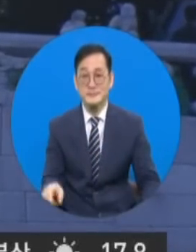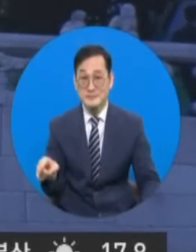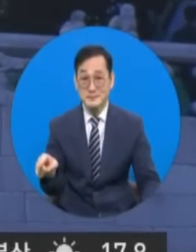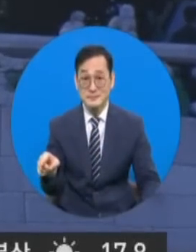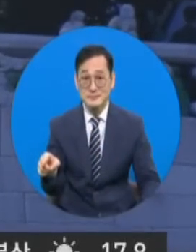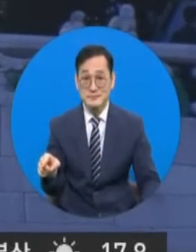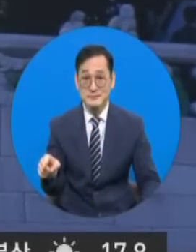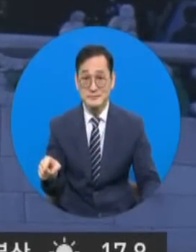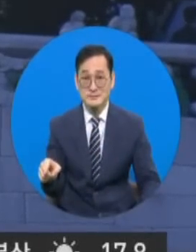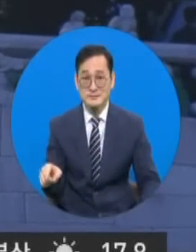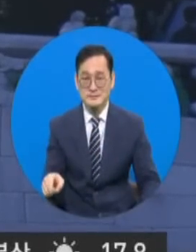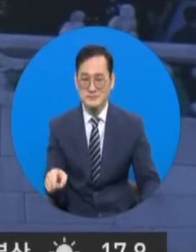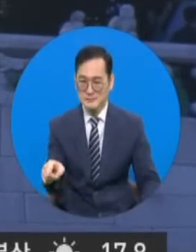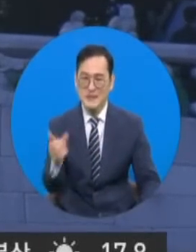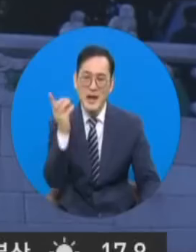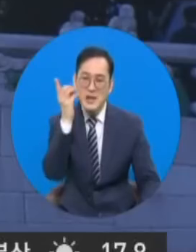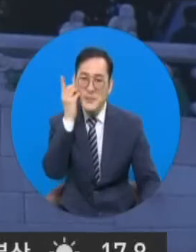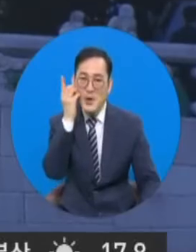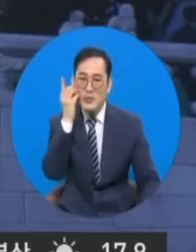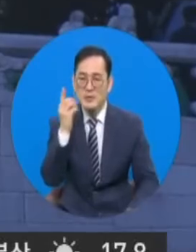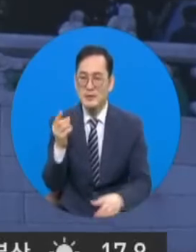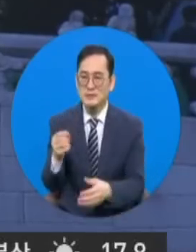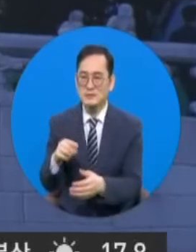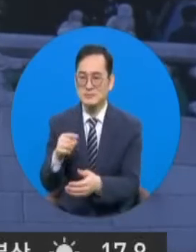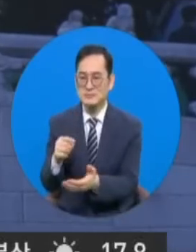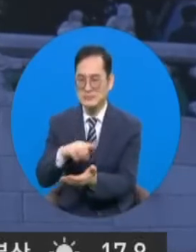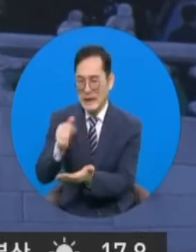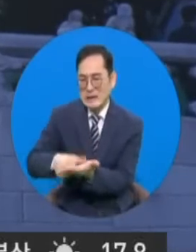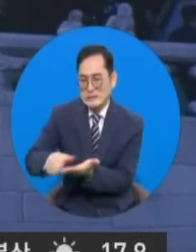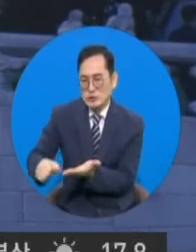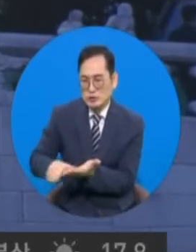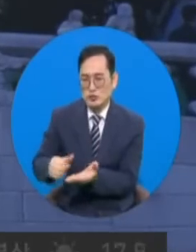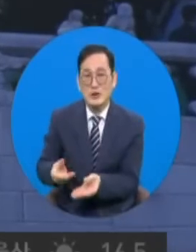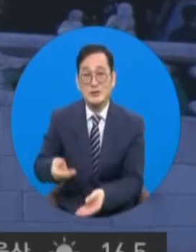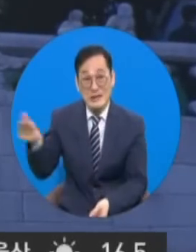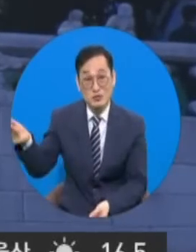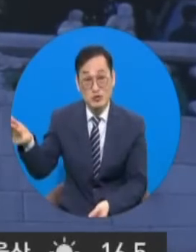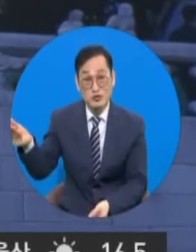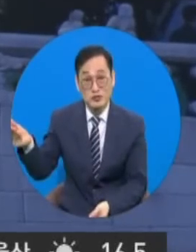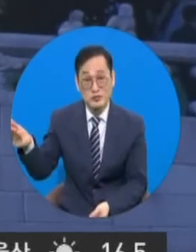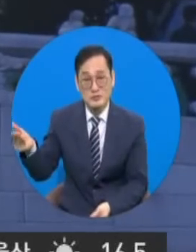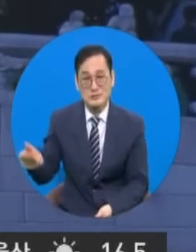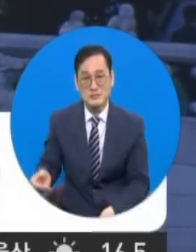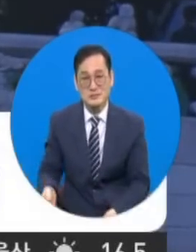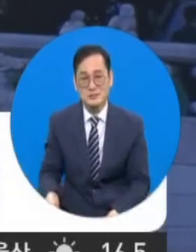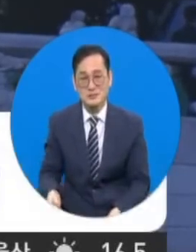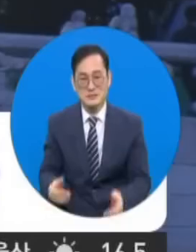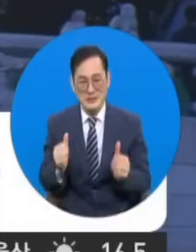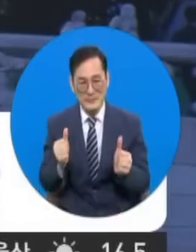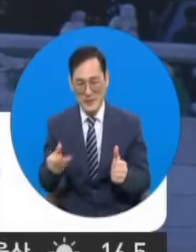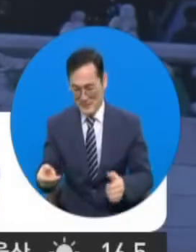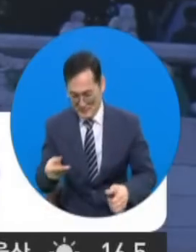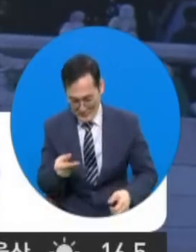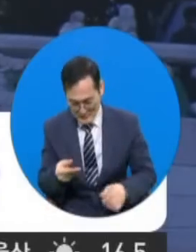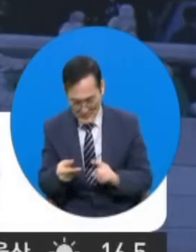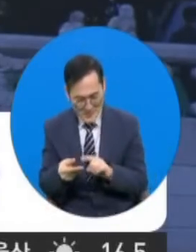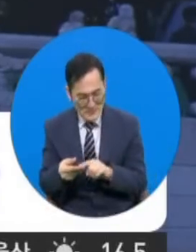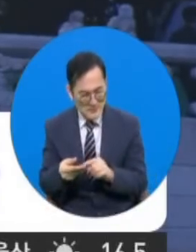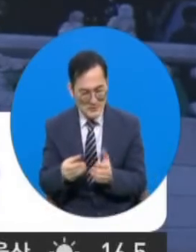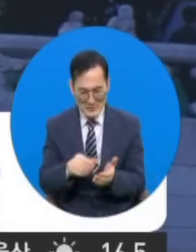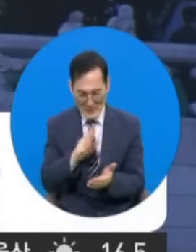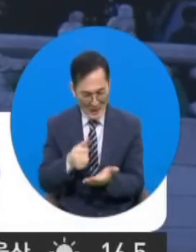이걸 보면서 법원이 판사가이 증거로 인멸할 가능성이 있다라고 오히려 구속을 했다라는